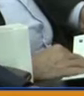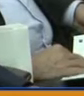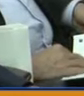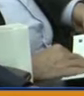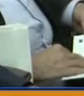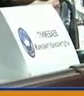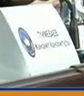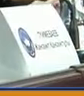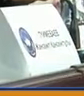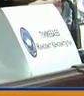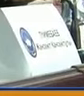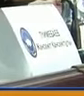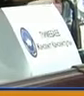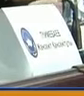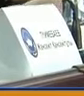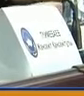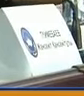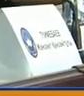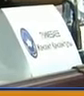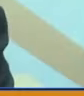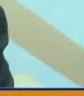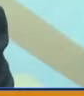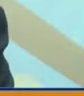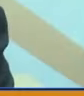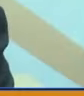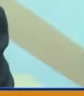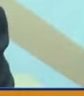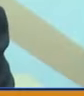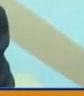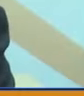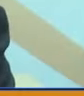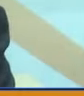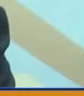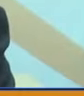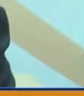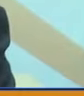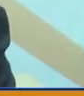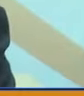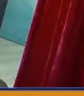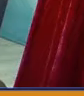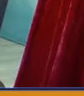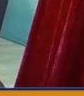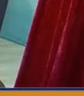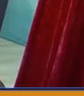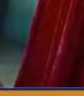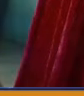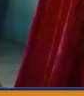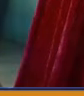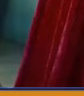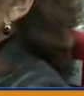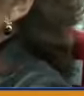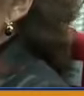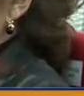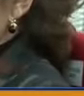глава региона Жансы Тюмебаев отметил, что женщины играют большую роль в формировании национальной идентичности, независимой нации,